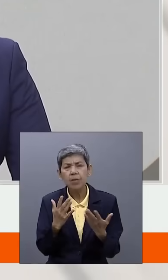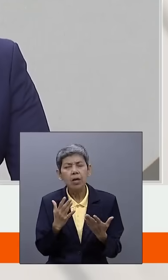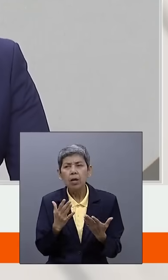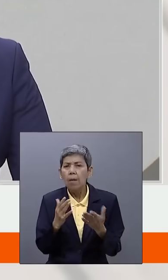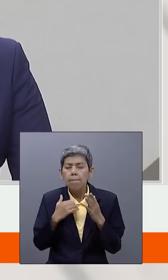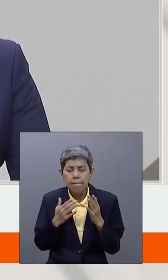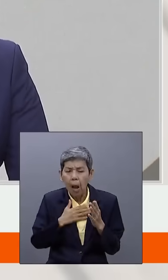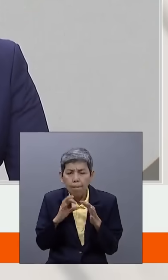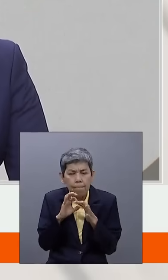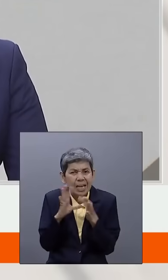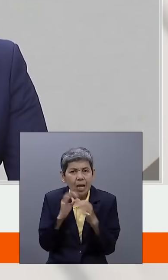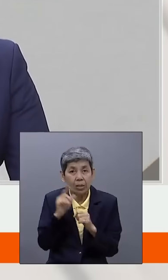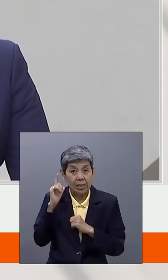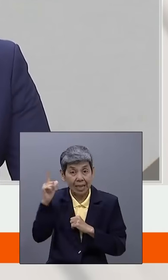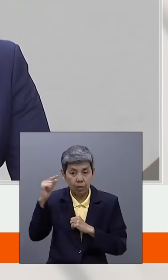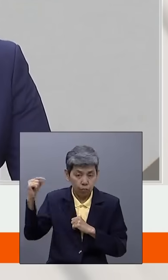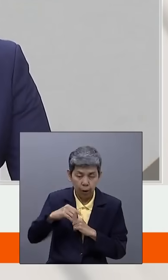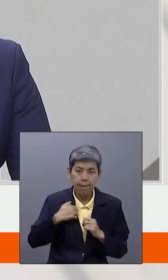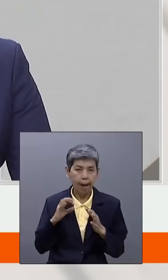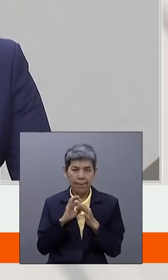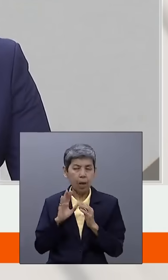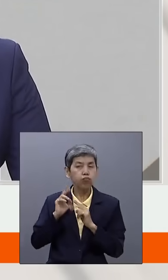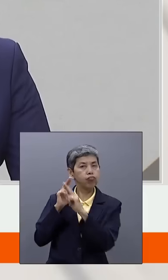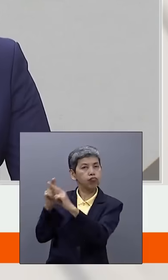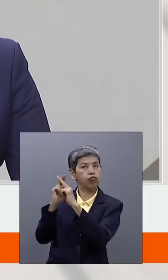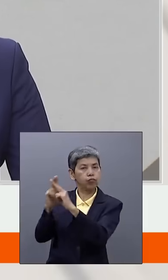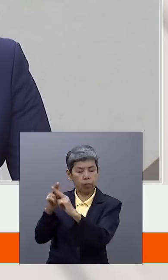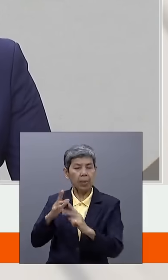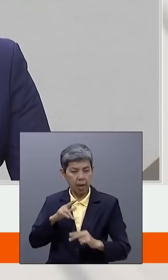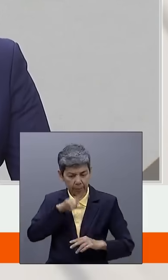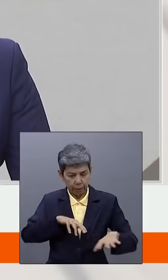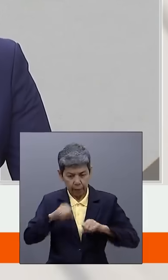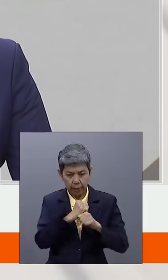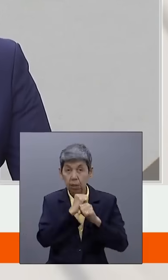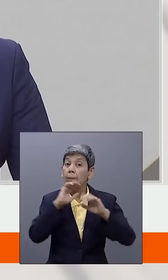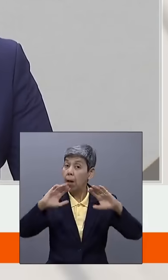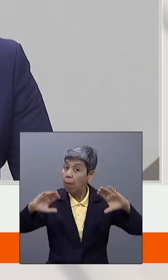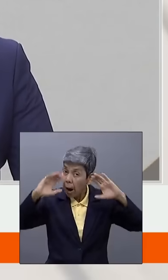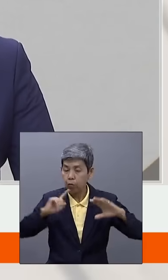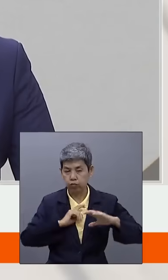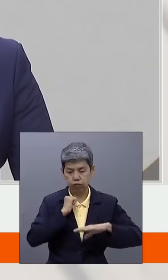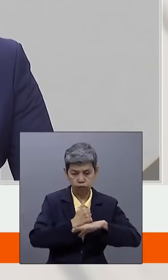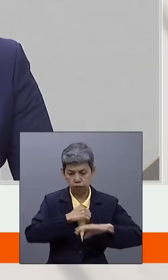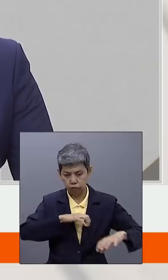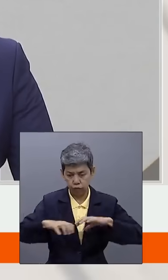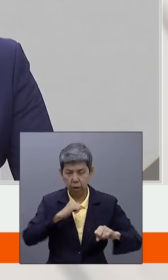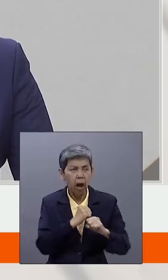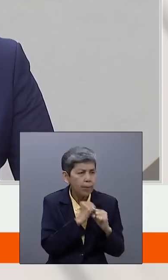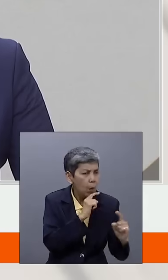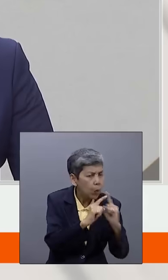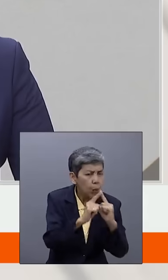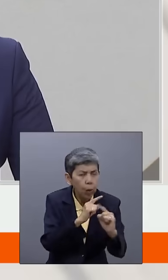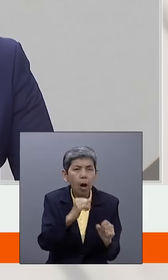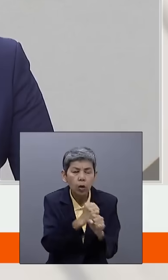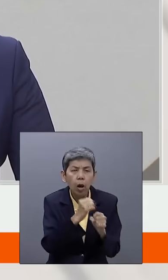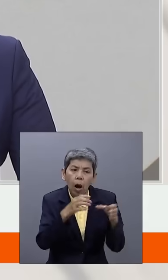นเกี่ยวข้องกับการที่คุณทักษิณเดินทางกลับมาในขณะที่ตัวเองก็ต้องจะตั้งรัฐบาลในฐานะแกนนำที่พยายามจะรวบรว